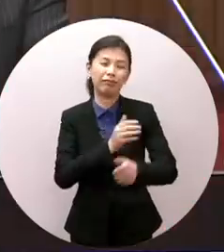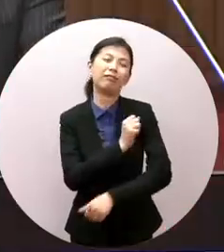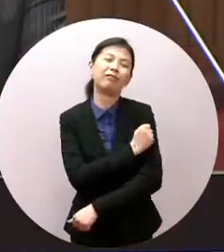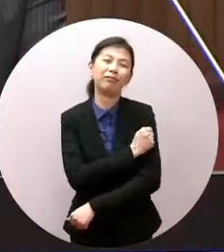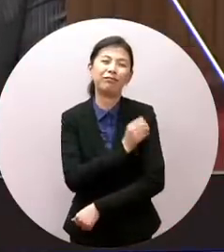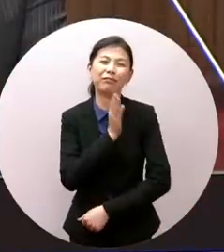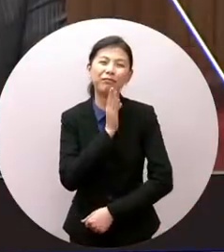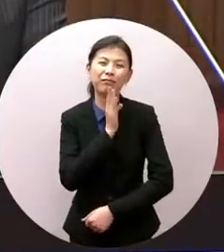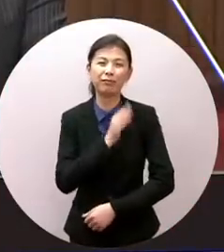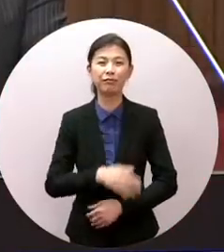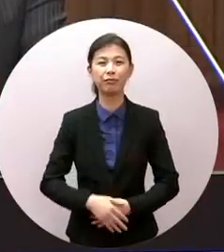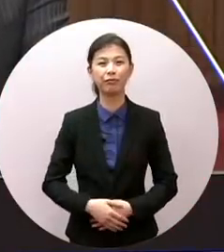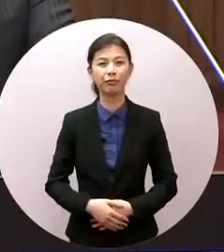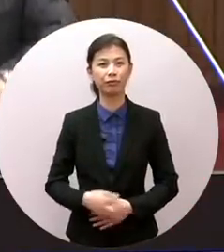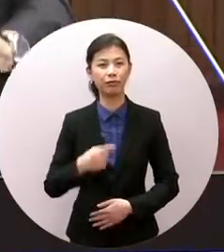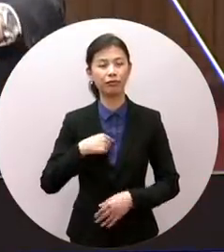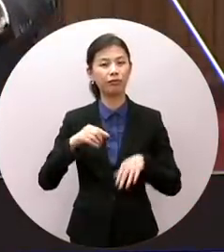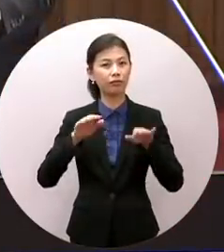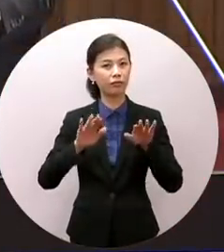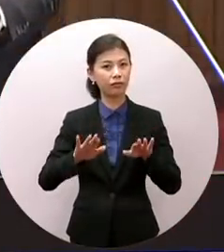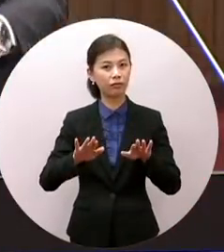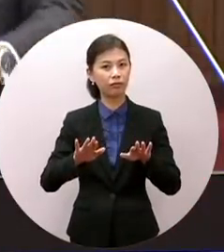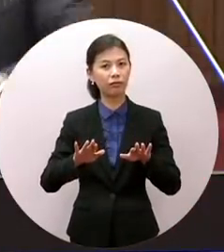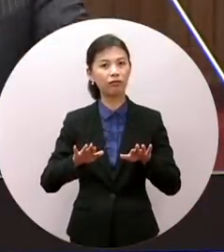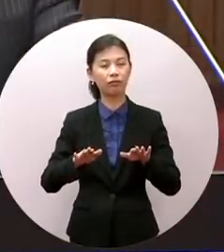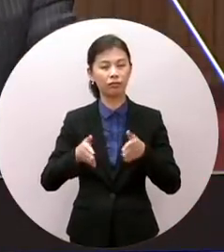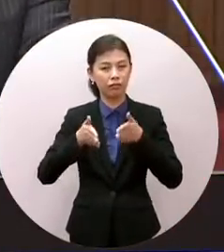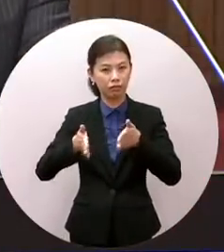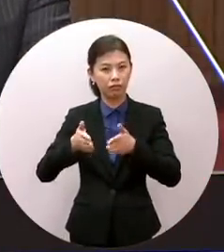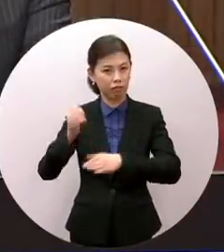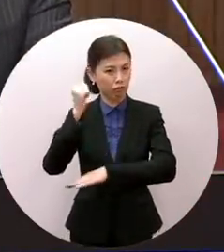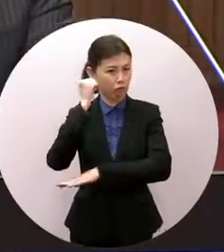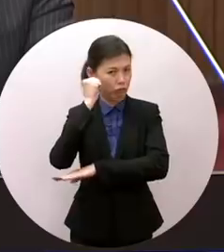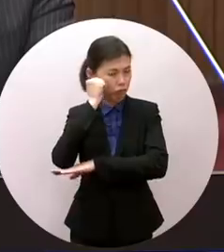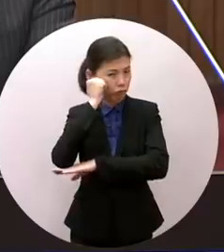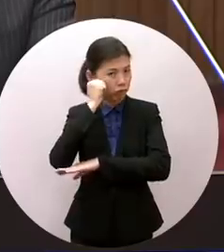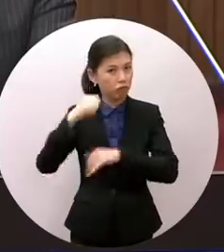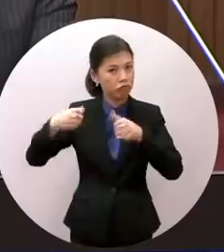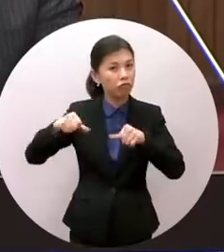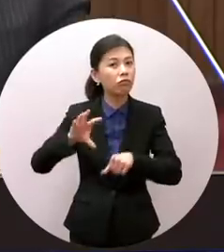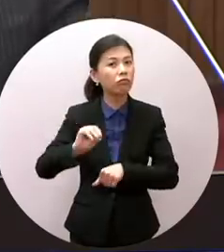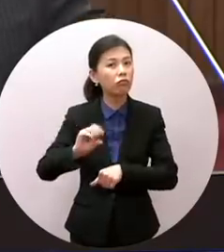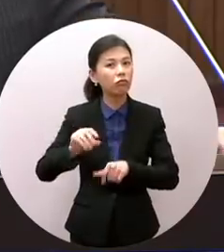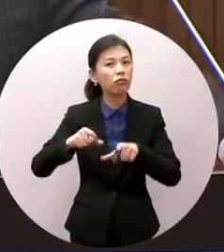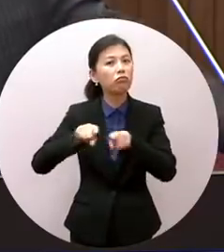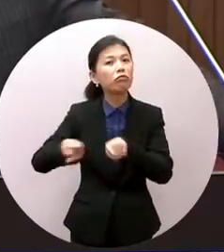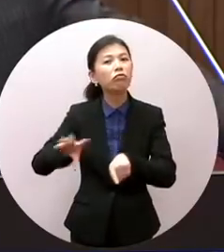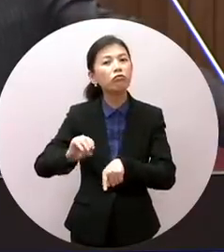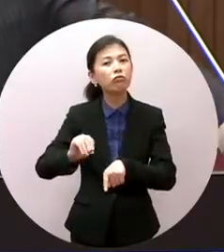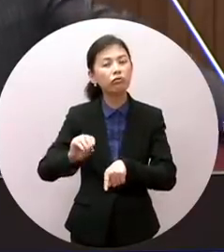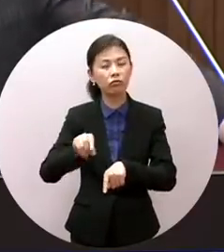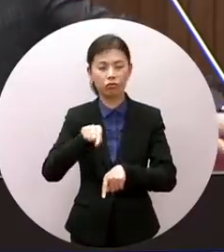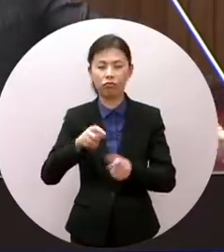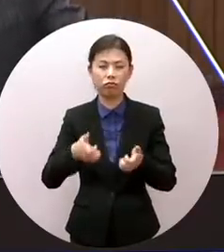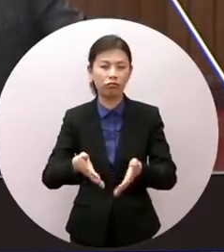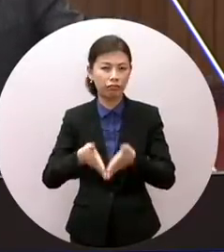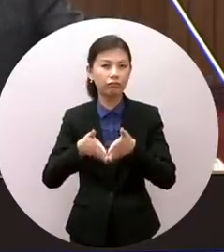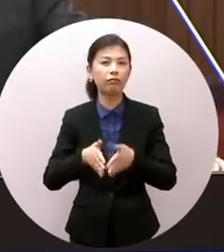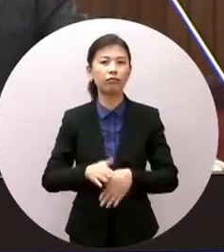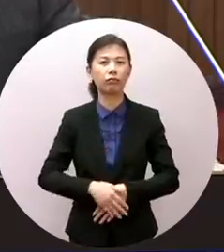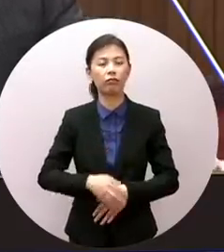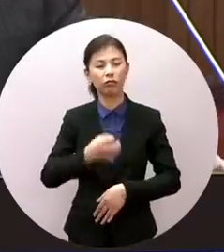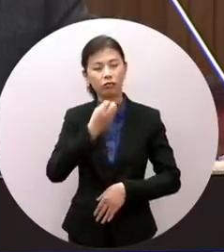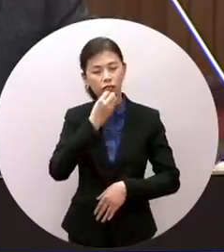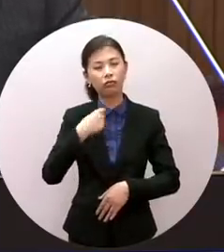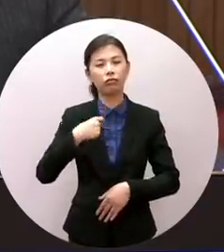代志。我今天想要就这个居住正义的部分请教院长跟部长，居住正义对我们来讲是非常重要的，食衣